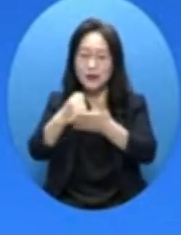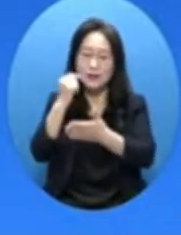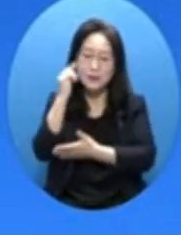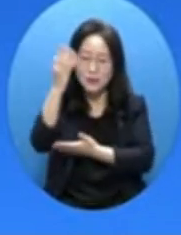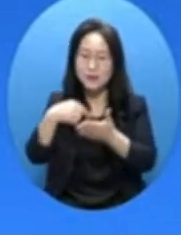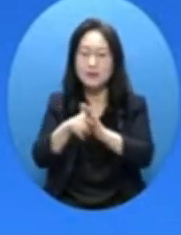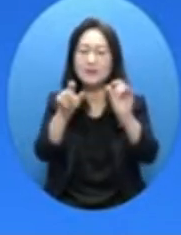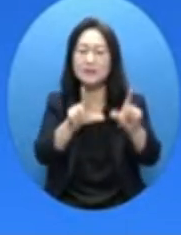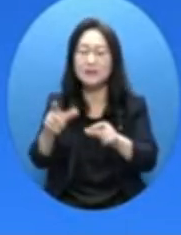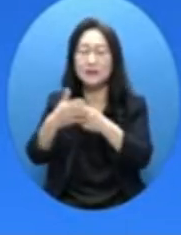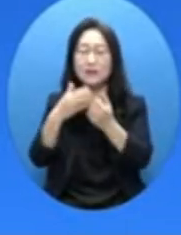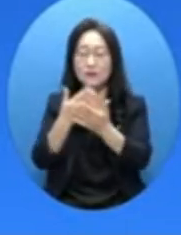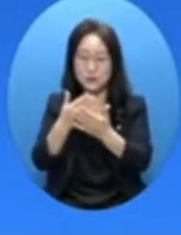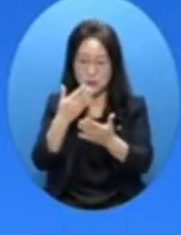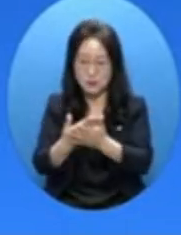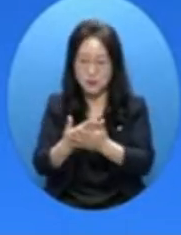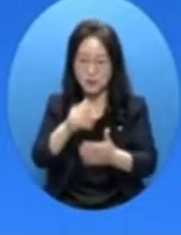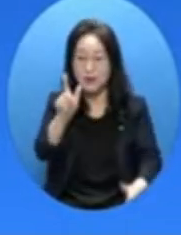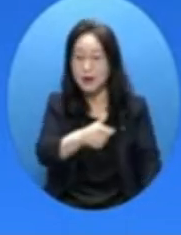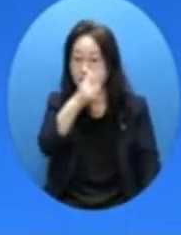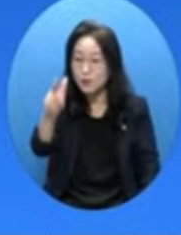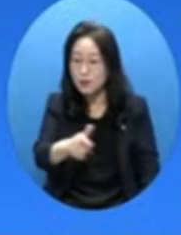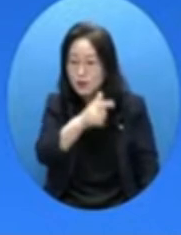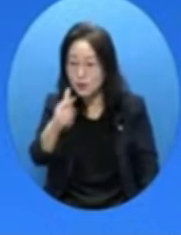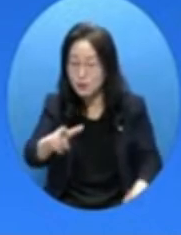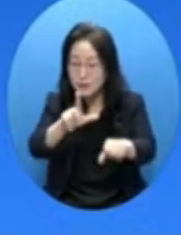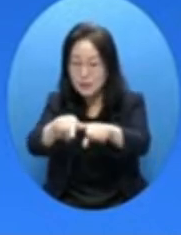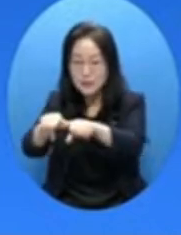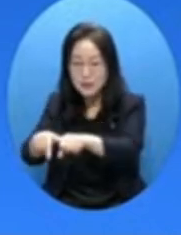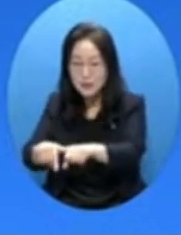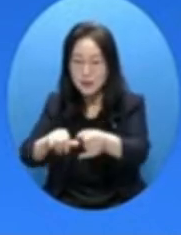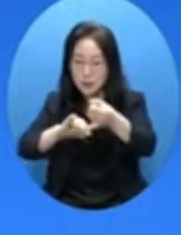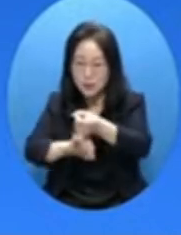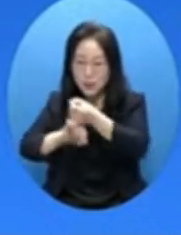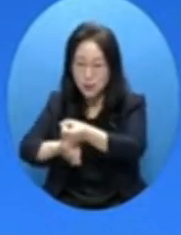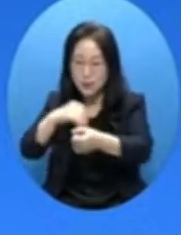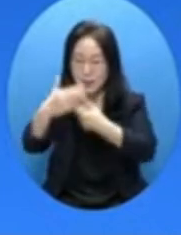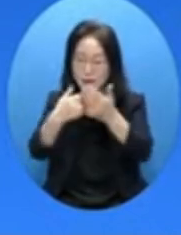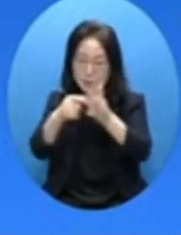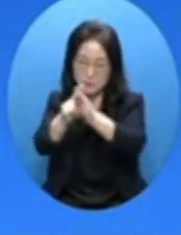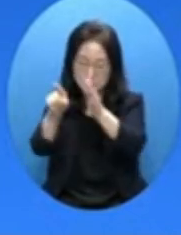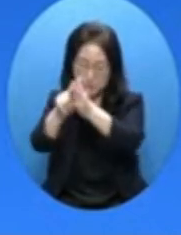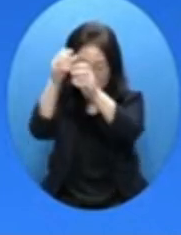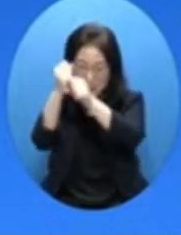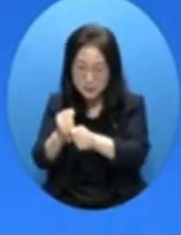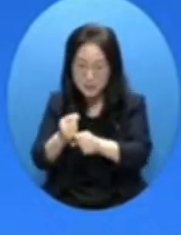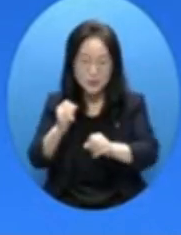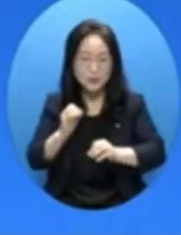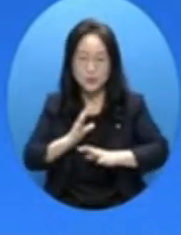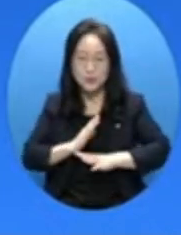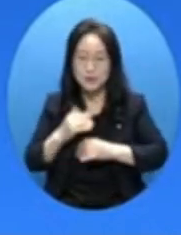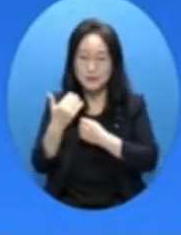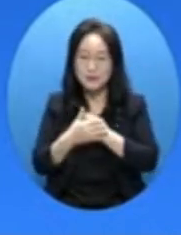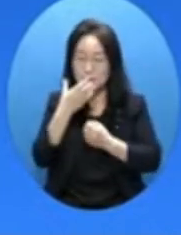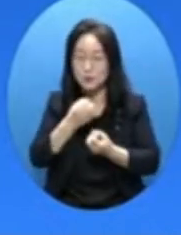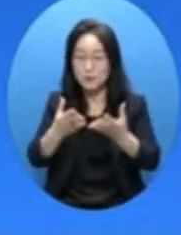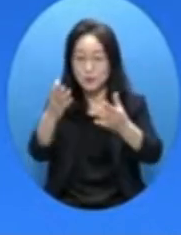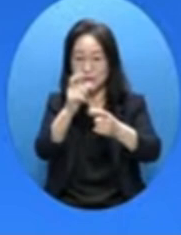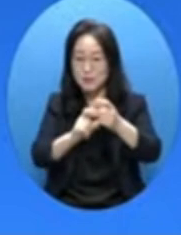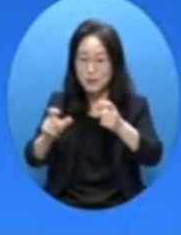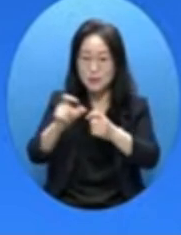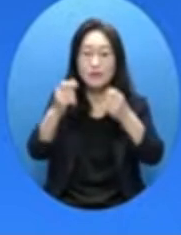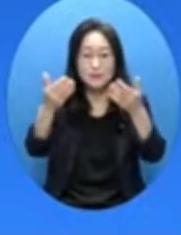주시옵소서. 하루하루 매 순간마다 주님 믿고 나가면 반드시 우리에게 놀라운 은혜와 축복을 더하여 주실